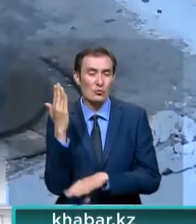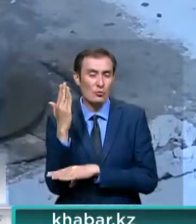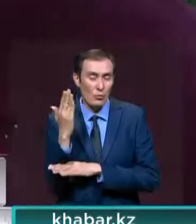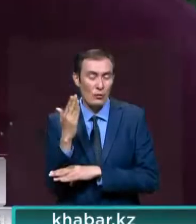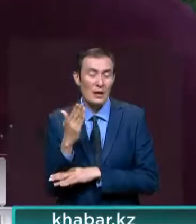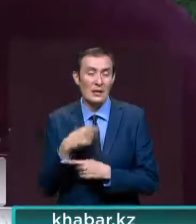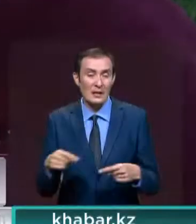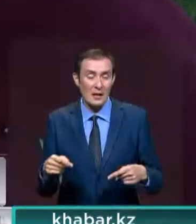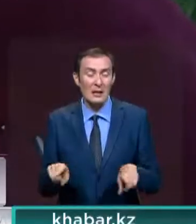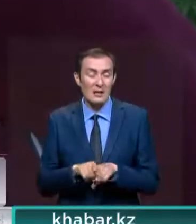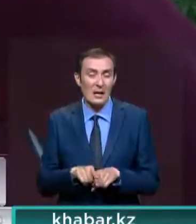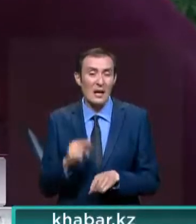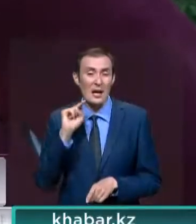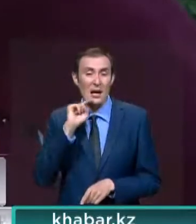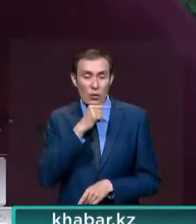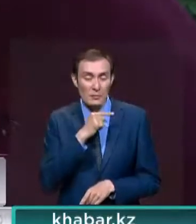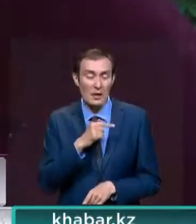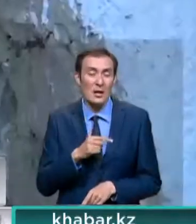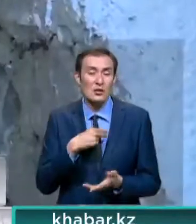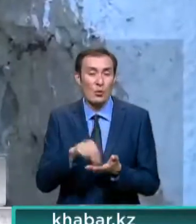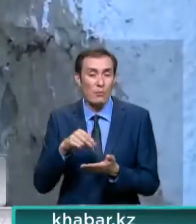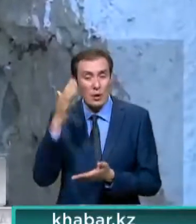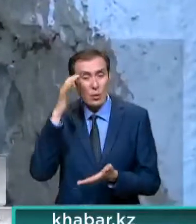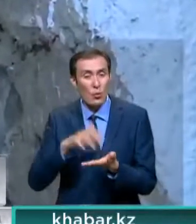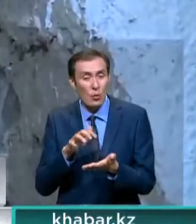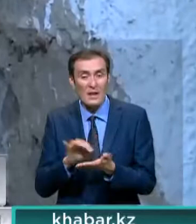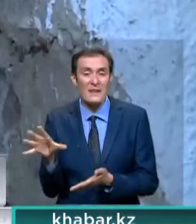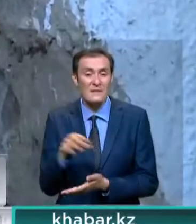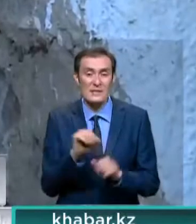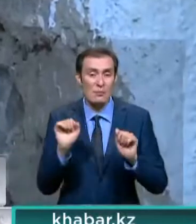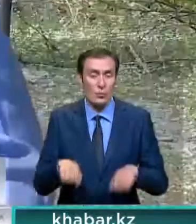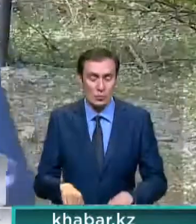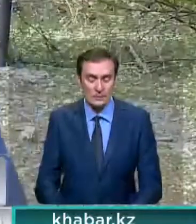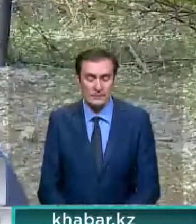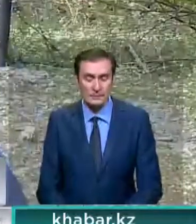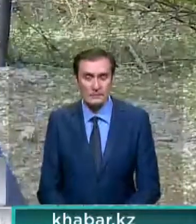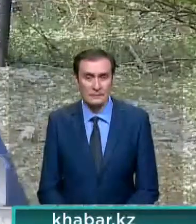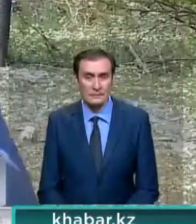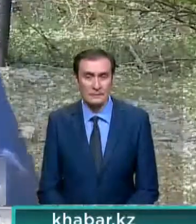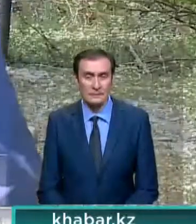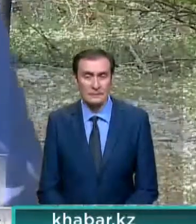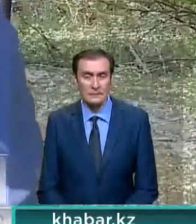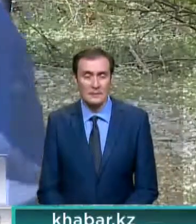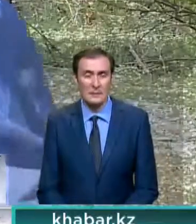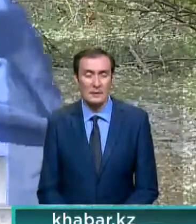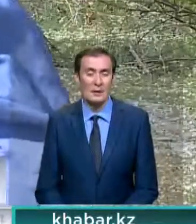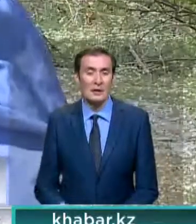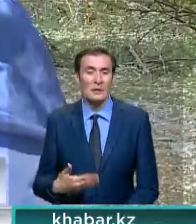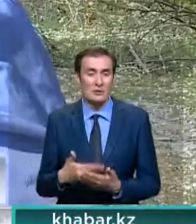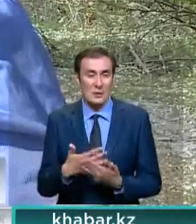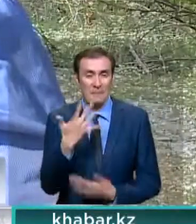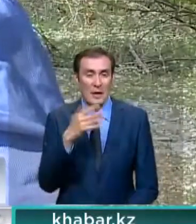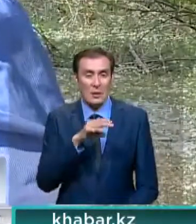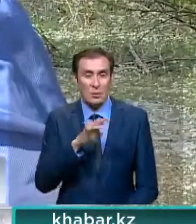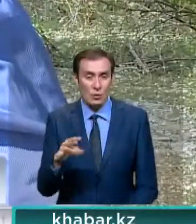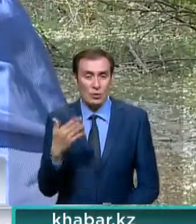кизяка. Говорят, так намного экономнее. Закупить уголь не всем по карману. Не менее 5 тонн. Вот считайте,